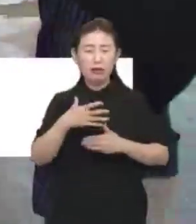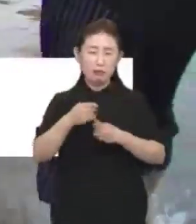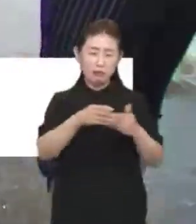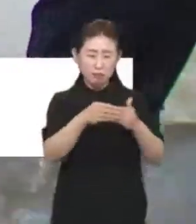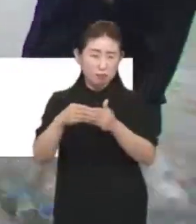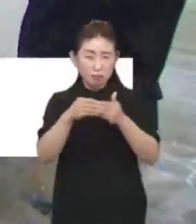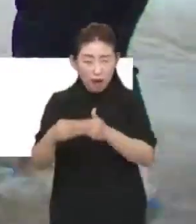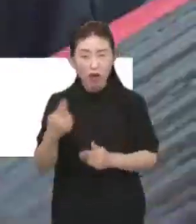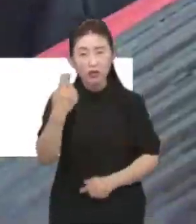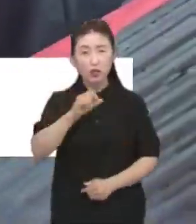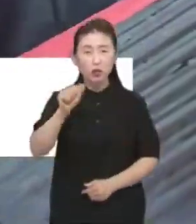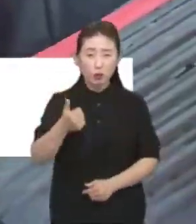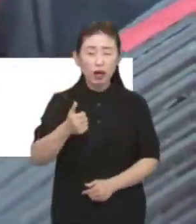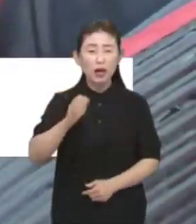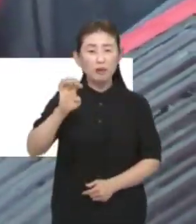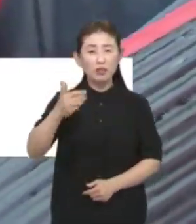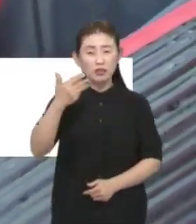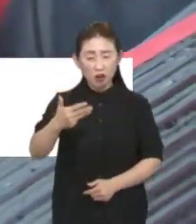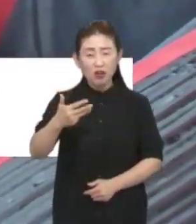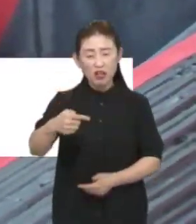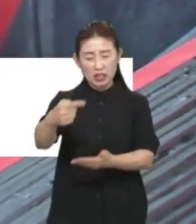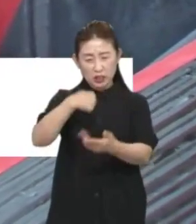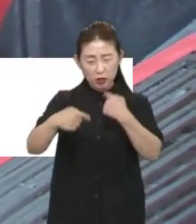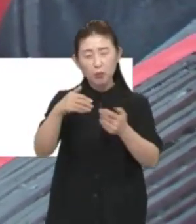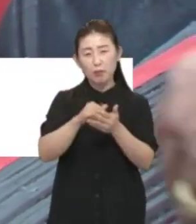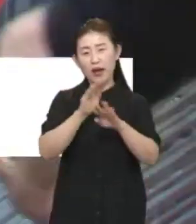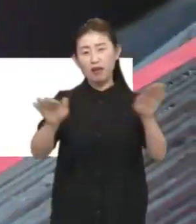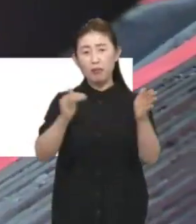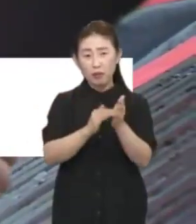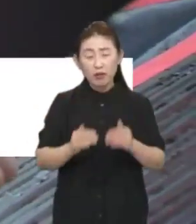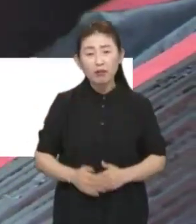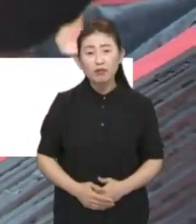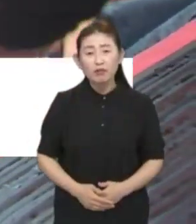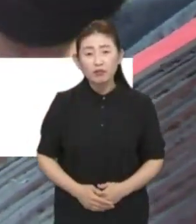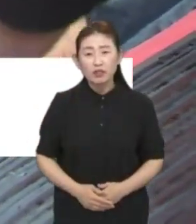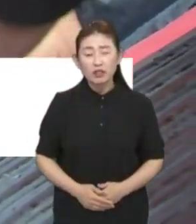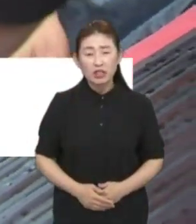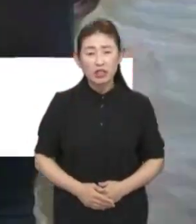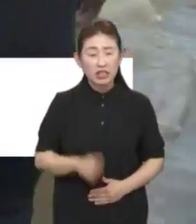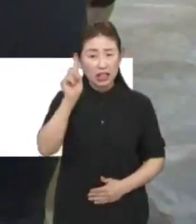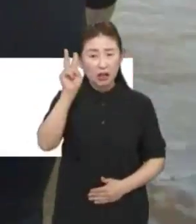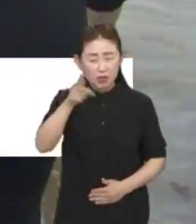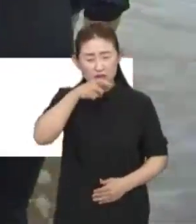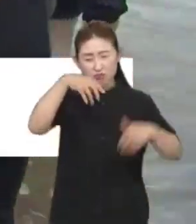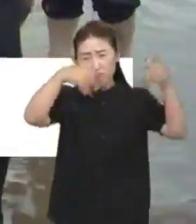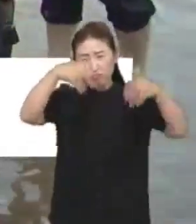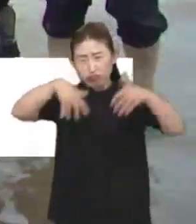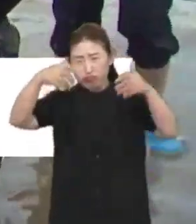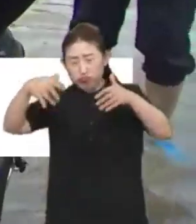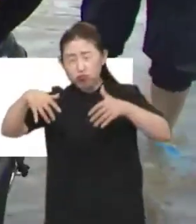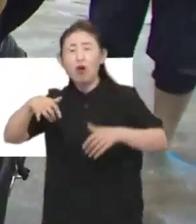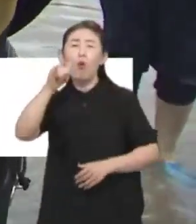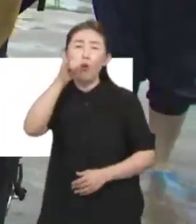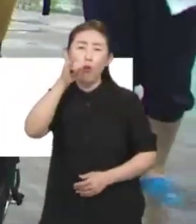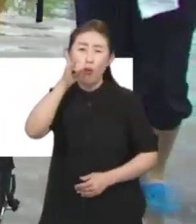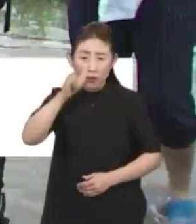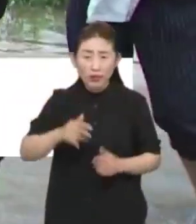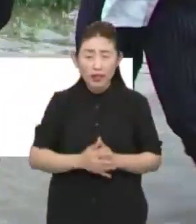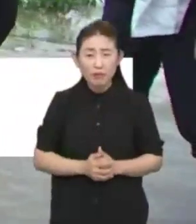모두 1,548건을 처리했습니다. 충남 소방본부는 주말부터 다시 비가 내릴 것으로 예상됨에